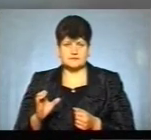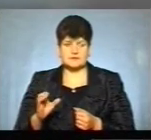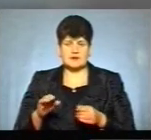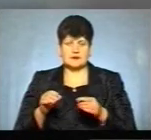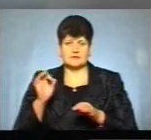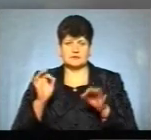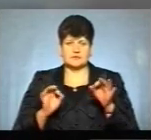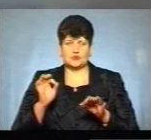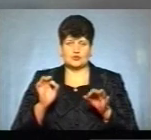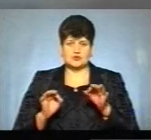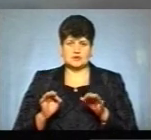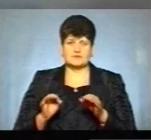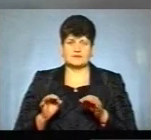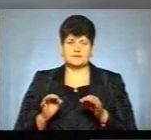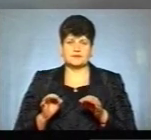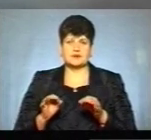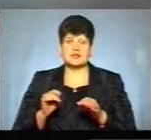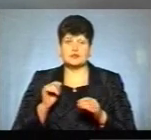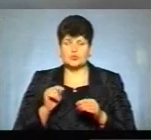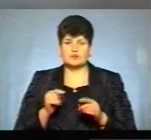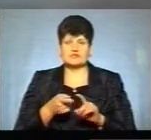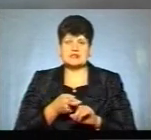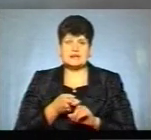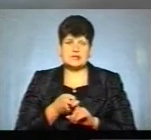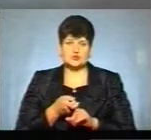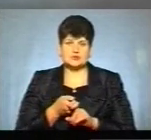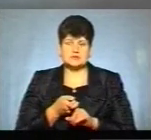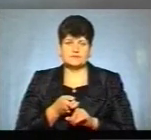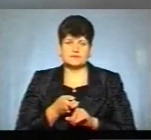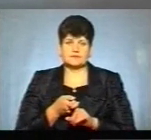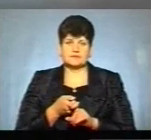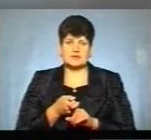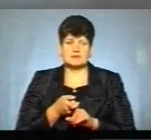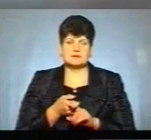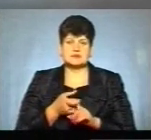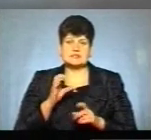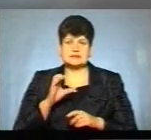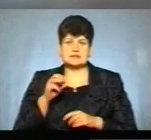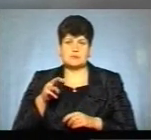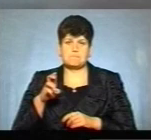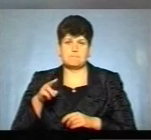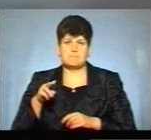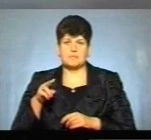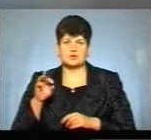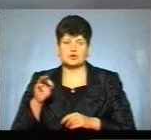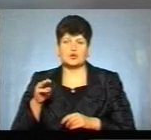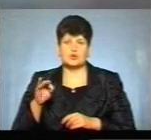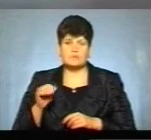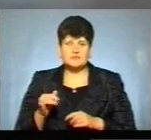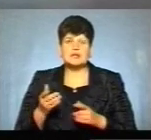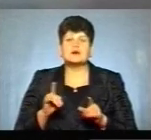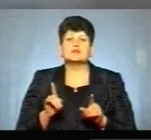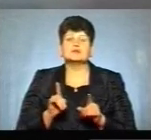вони вже граються з тим співвідношенням, і тобто в залежності від симптоматики, в залежності від того, для чого його